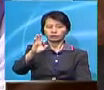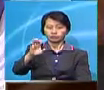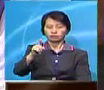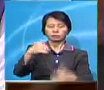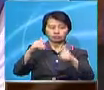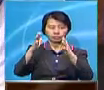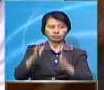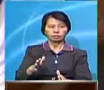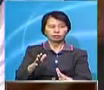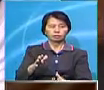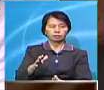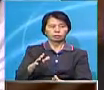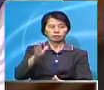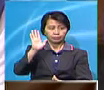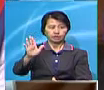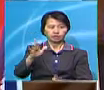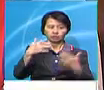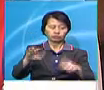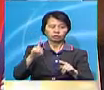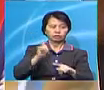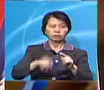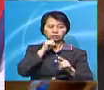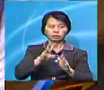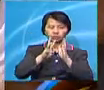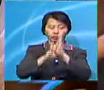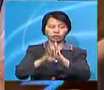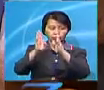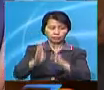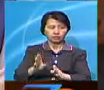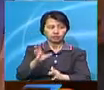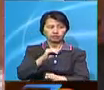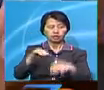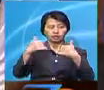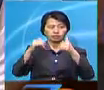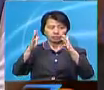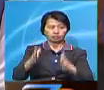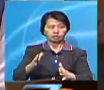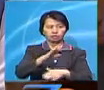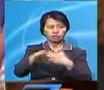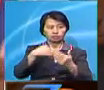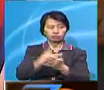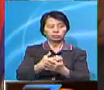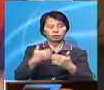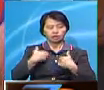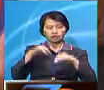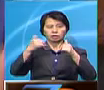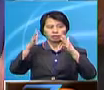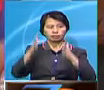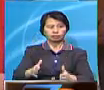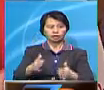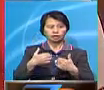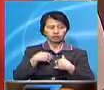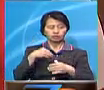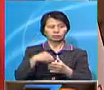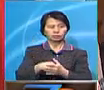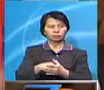pemain yang off-season. Maksud saya, mereka dah tak mewakili pasukan kebangsaan. Dan pemain-pemain yang ada bersama pasukan saya ini adalah pemain yang berada dalam